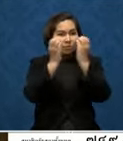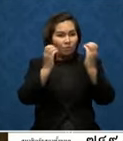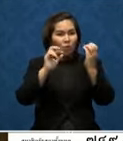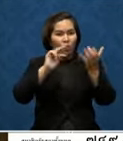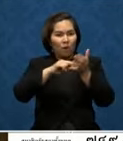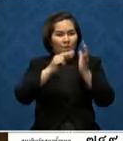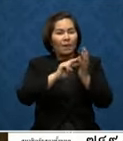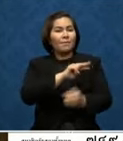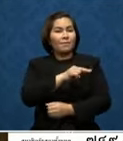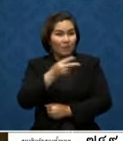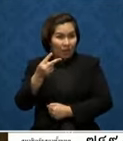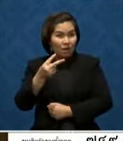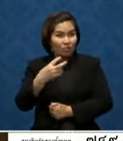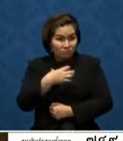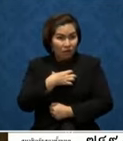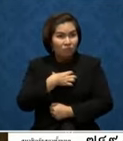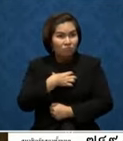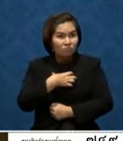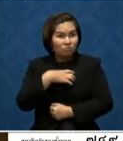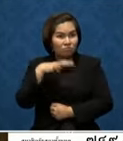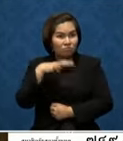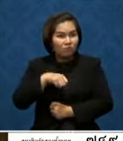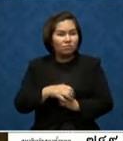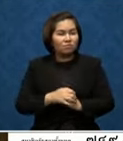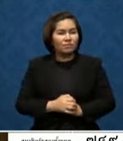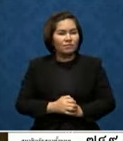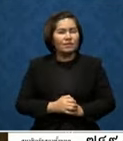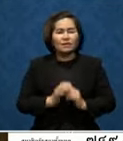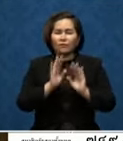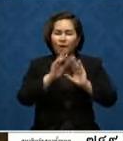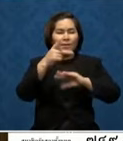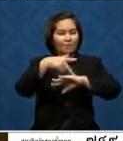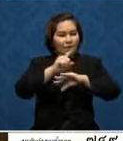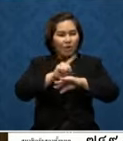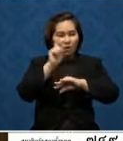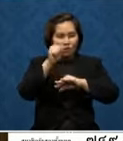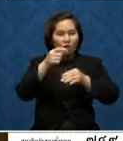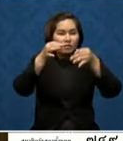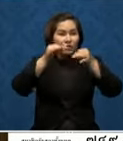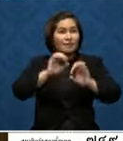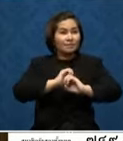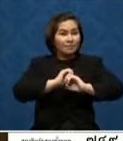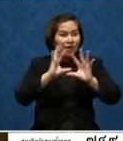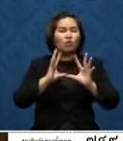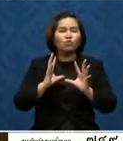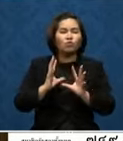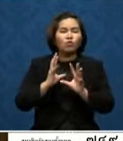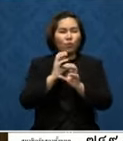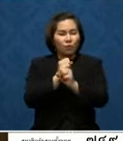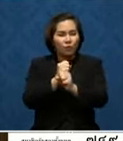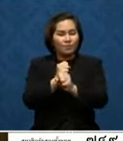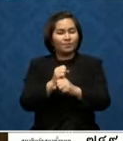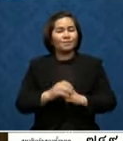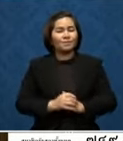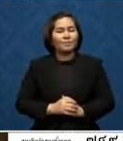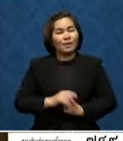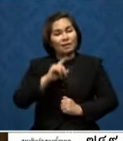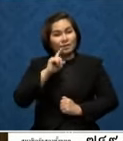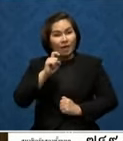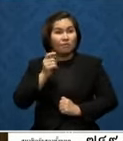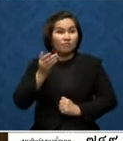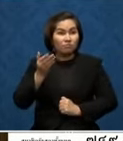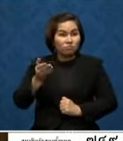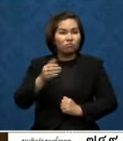ครับเจ้ากันแบบนั้นไหมครับฉะนั้นท่านประธานต้องวินิจฉัยให้ชัดนะครับว่าตกลงกรณีถามเจ้าตัวก็ได้ครับท่าน